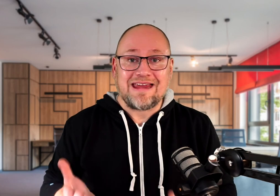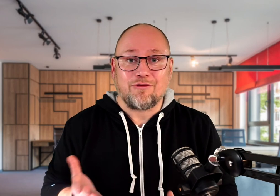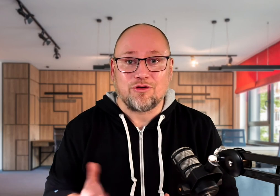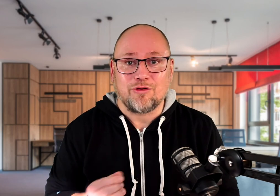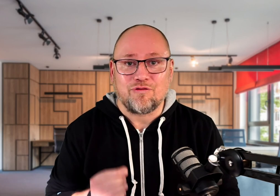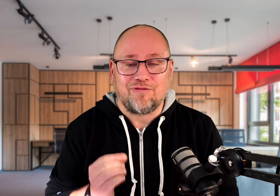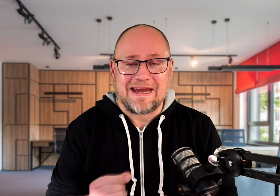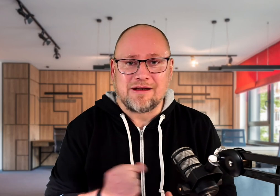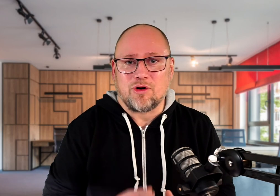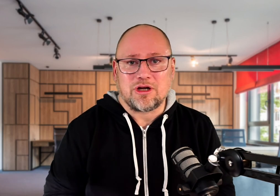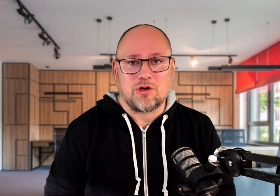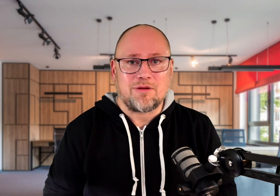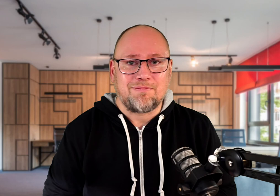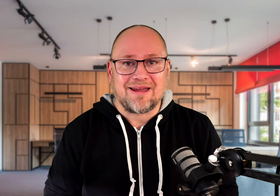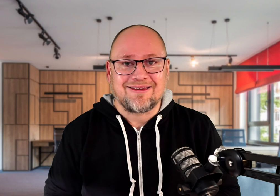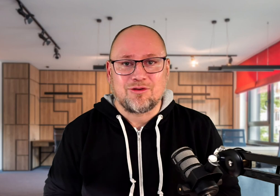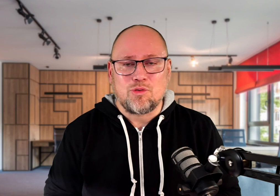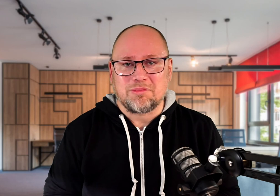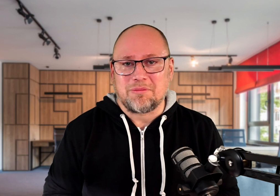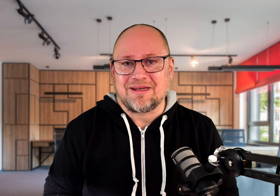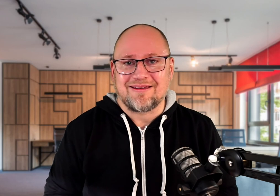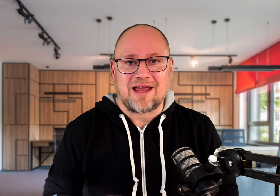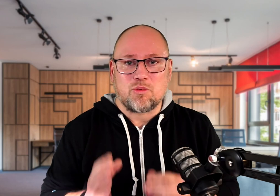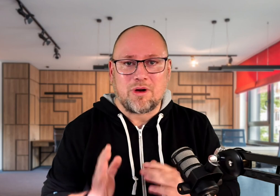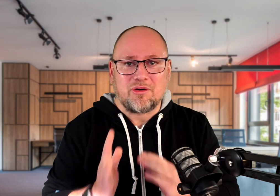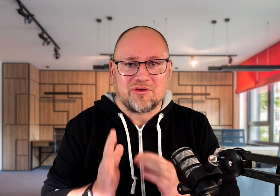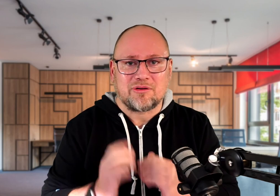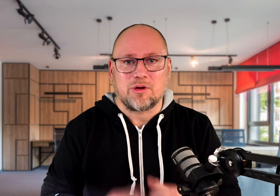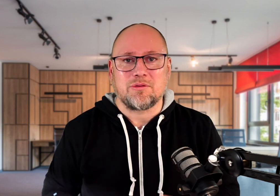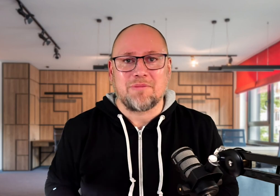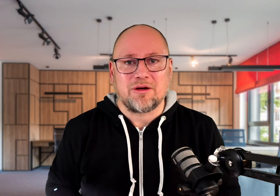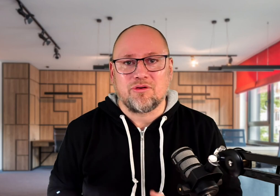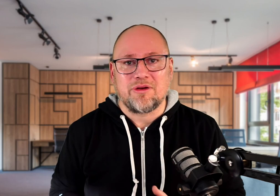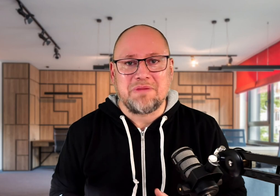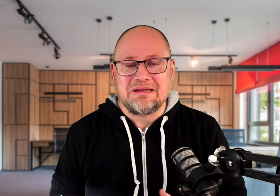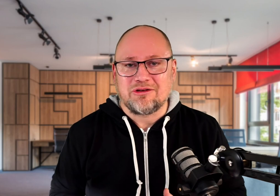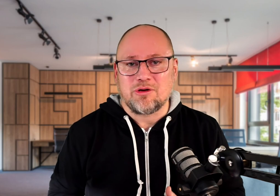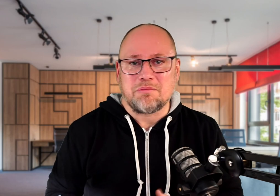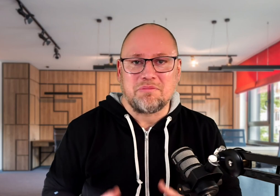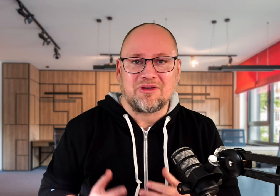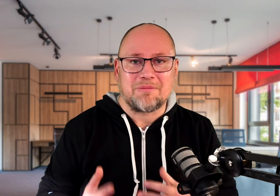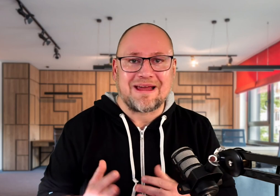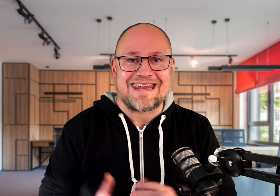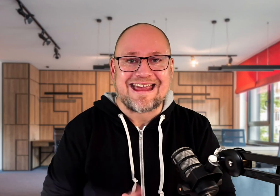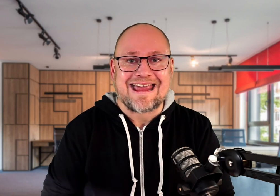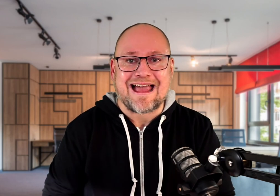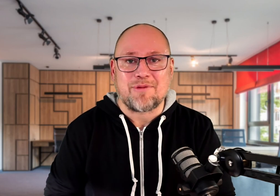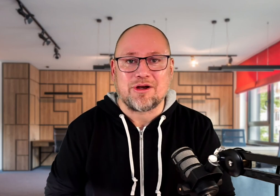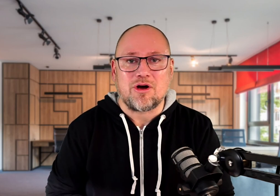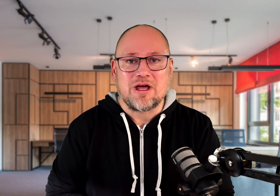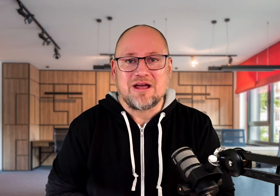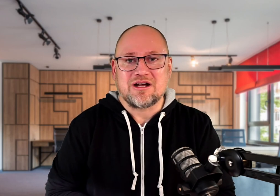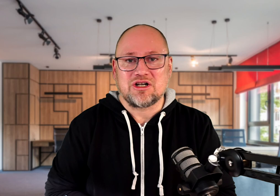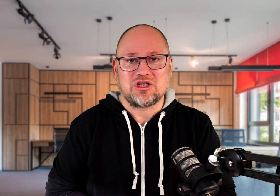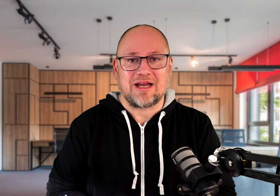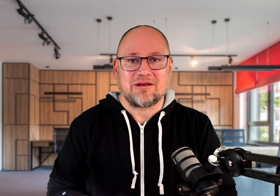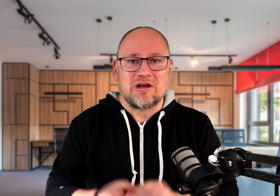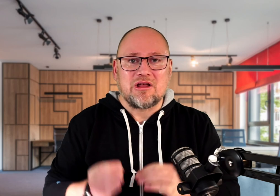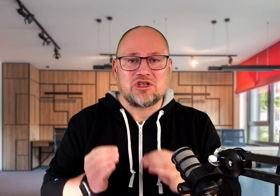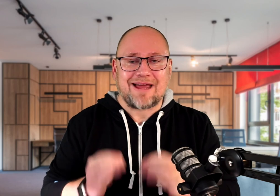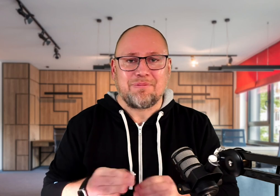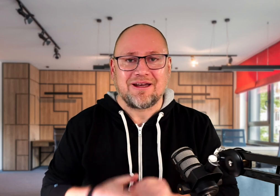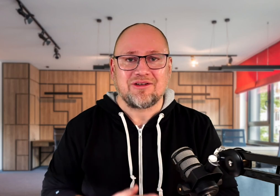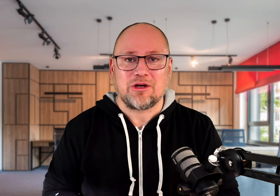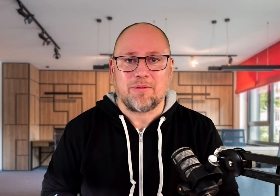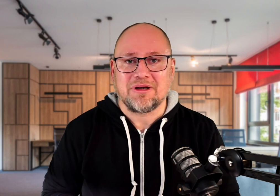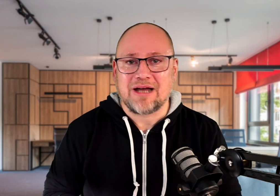Welche Funktionen fehlen euch noch bei Zoom, damit ihr sagt, wow, so könnte man unsere Meetings doch ein bisschen barriereärmer noch gestalten?